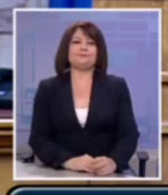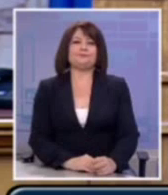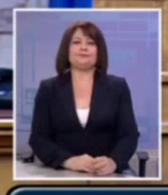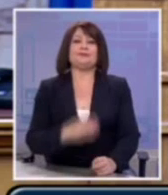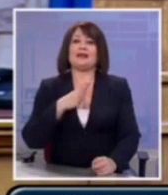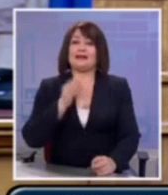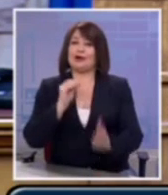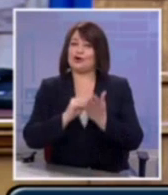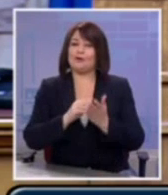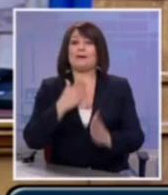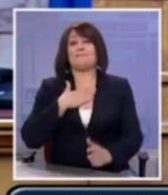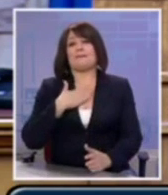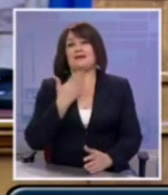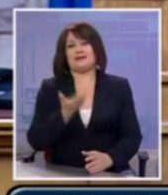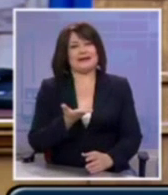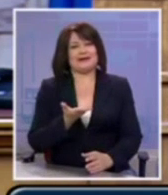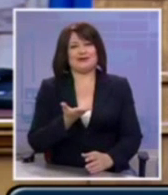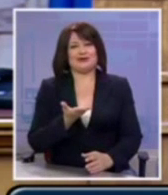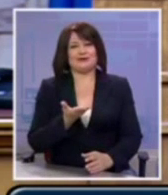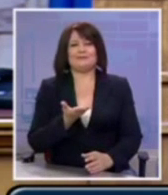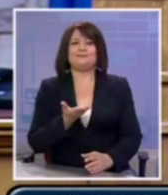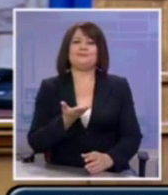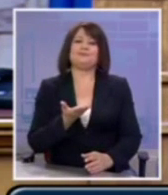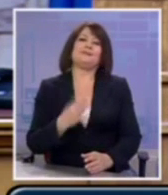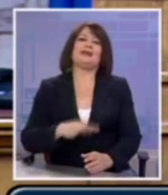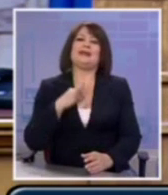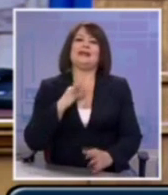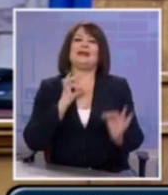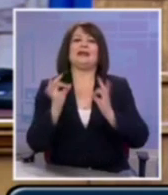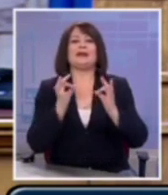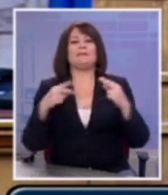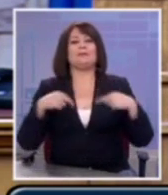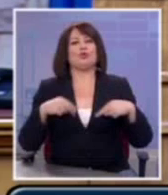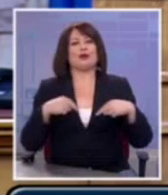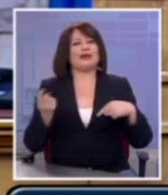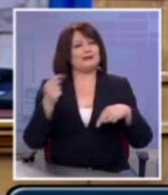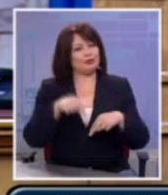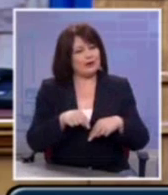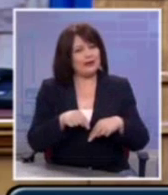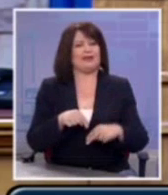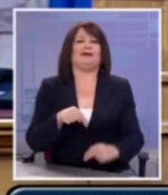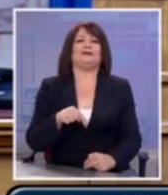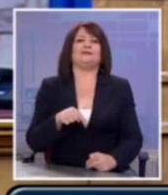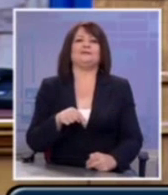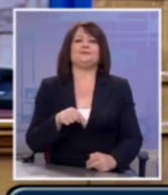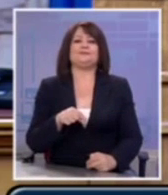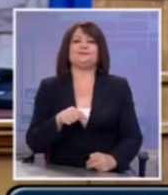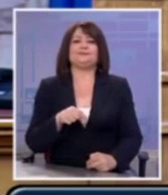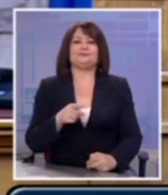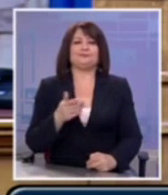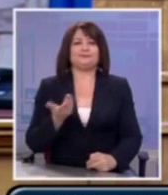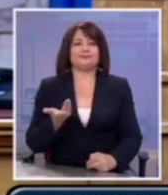να ευχαριστήσω τους κυρίους και τις κυρίες υπουργούς που παρίστανται, τους